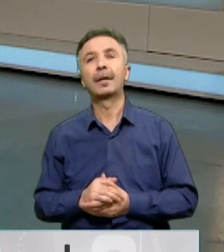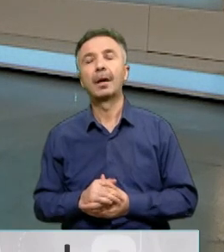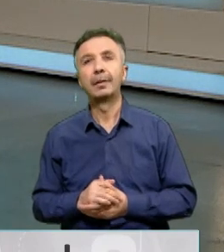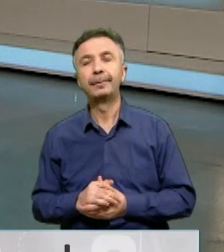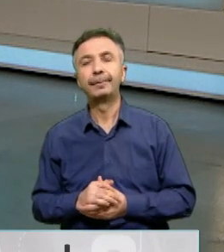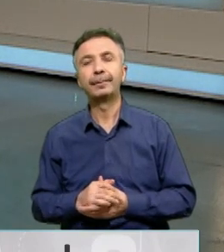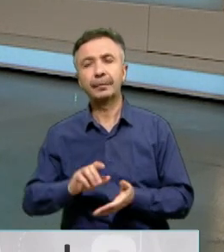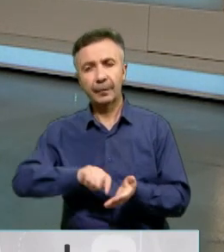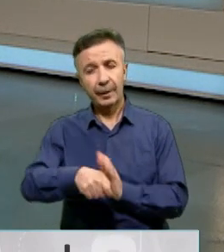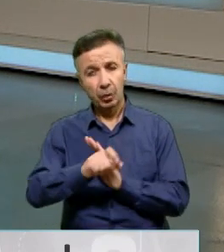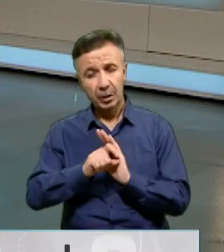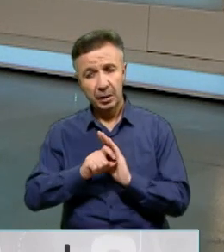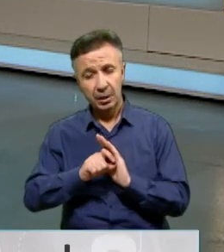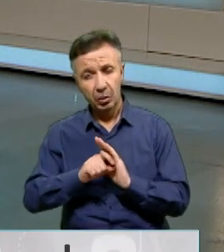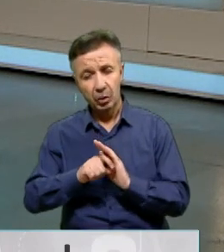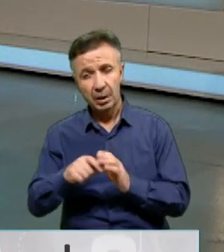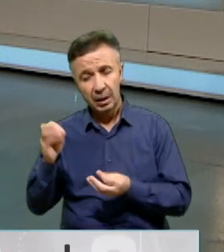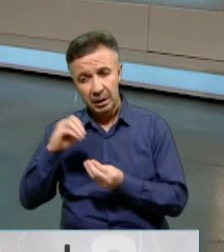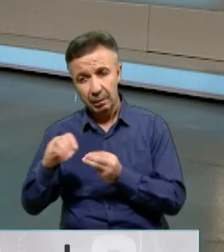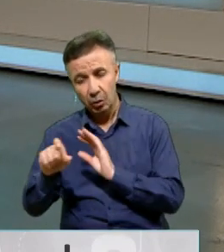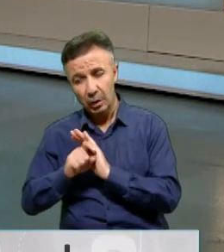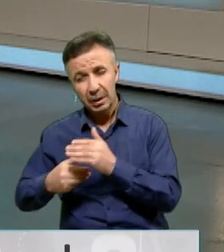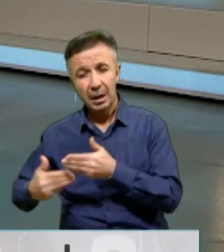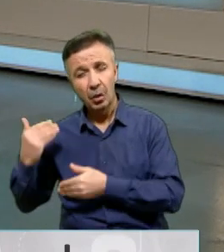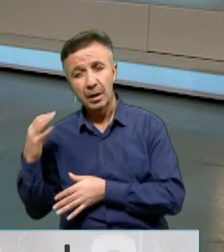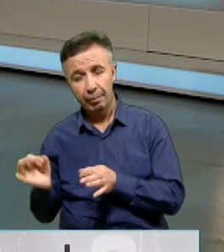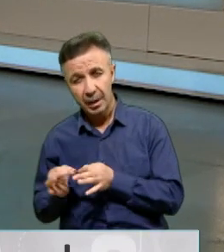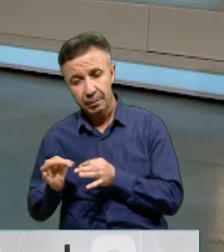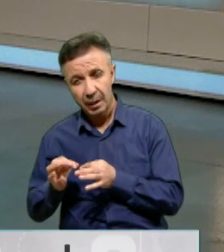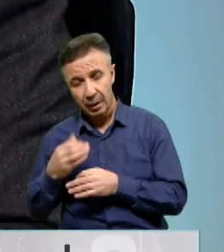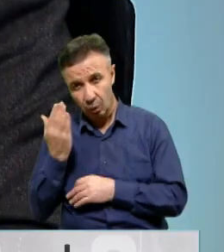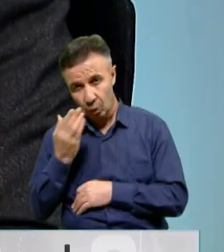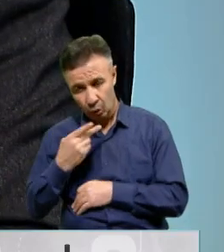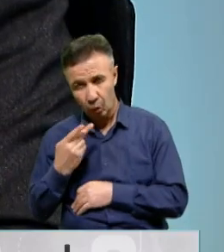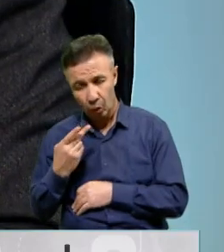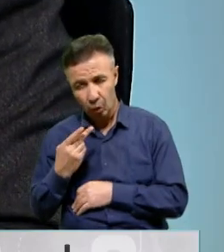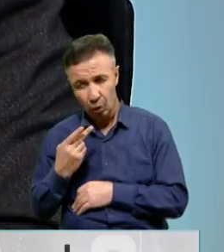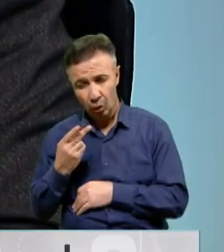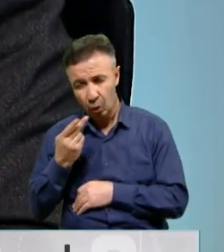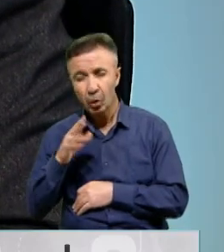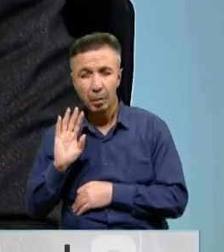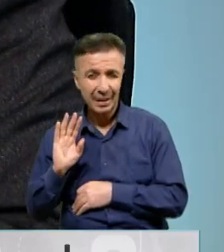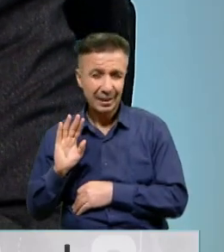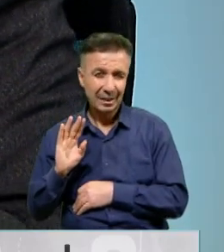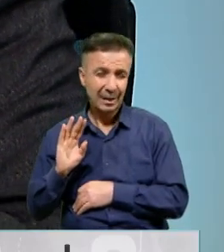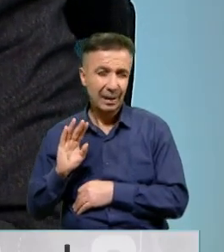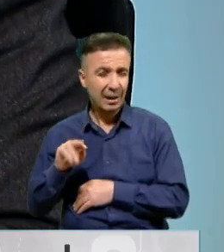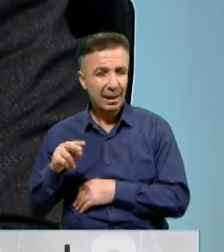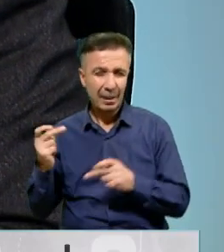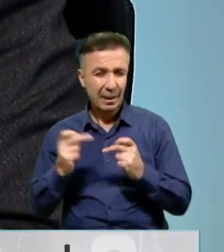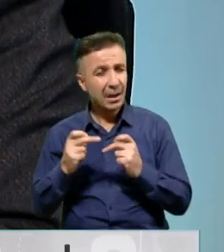yani Fatiha'dan sonra Zamm-ı Sure'den önce Bismillah çekilir, çekilmez gibi tartışmalar